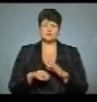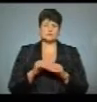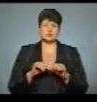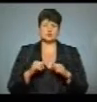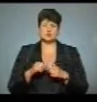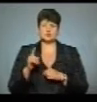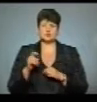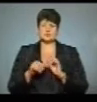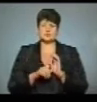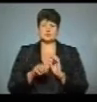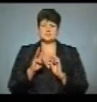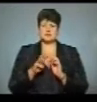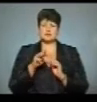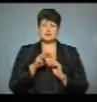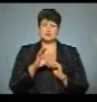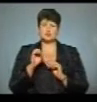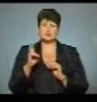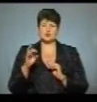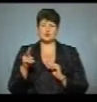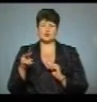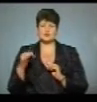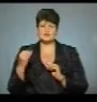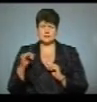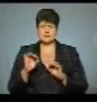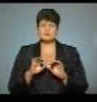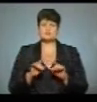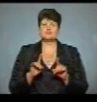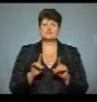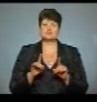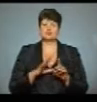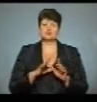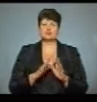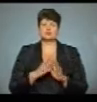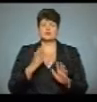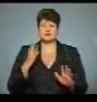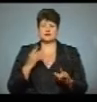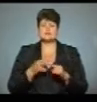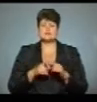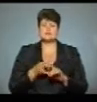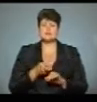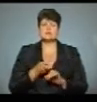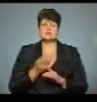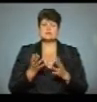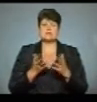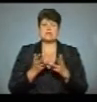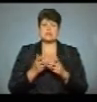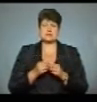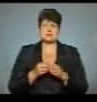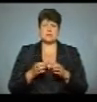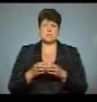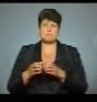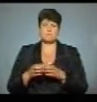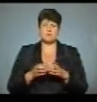номер 163 Михайло Соколовський розповів, чому утворилися черги. Це пов'язано з кількістю партій,